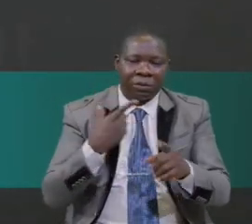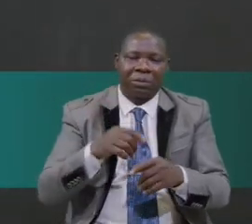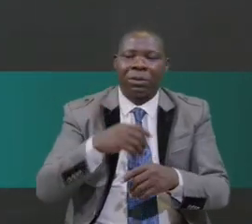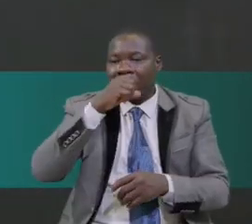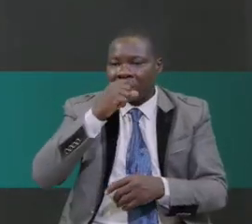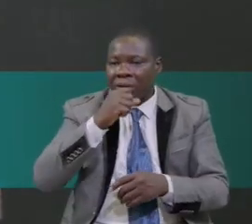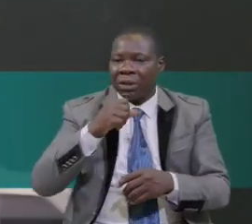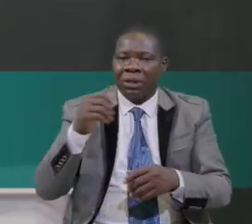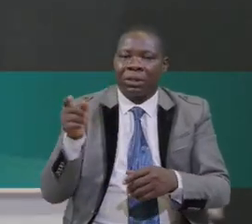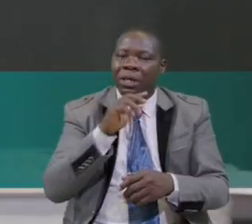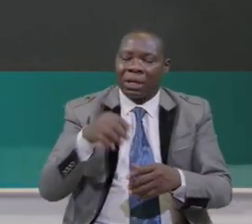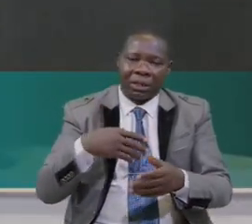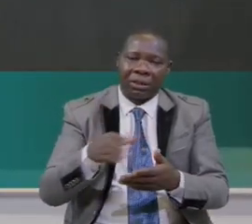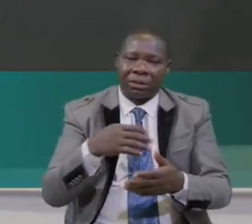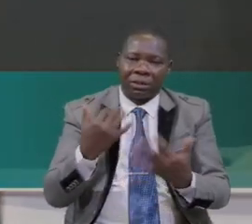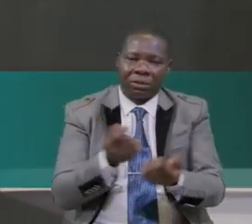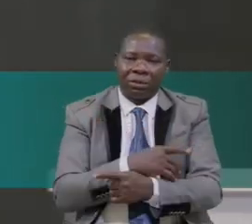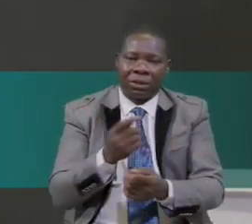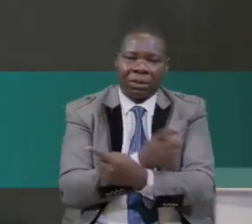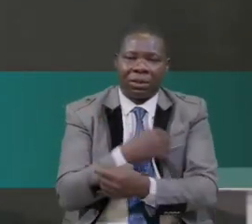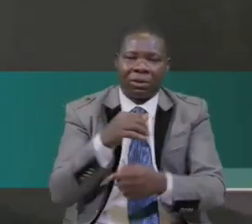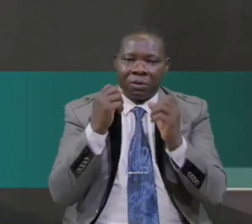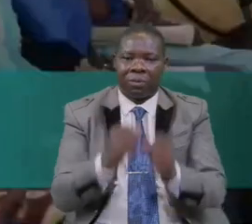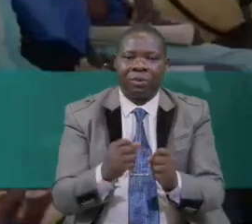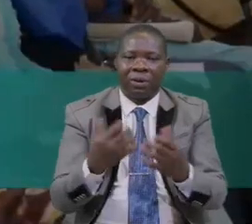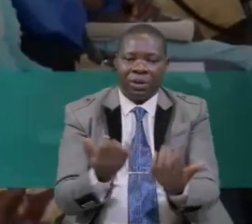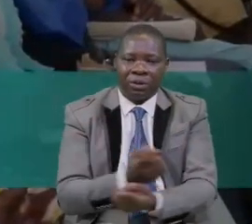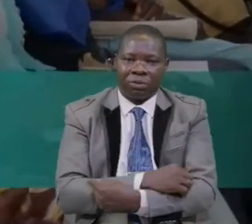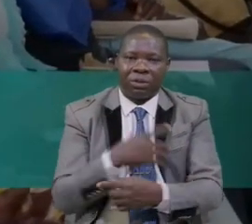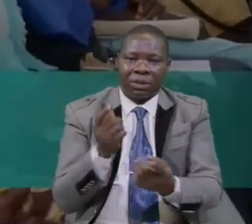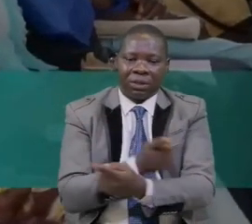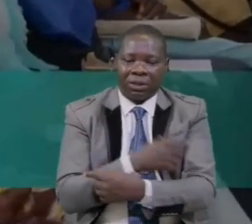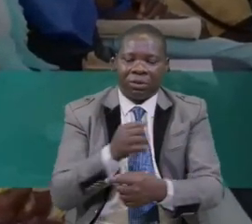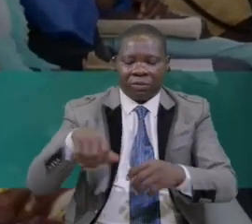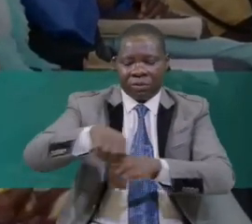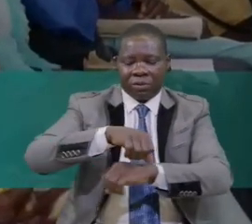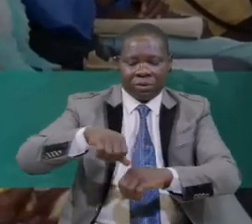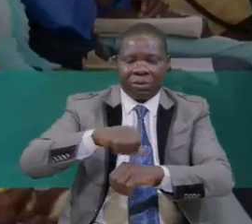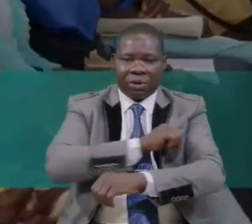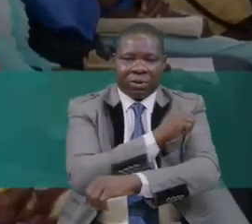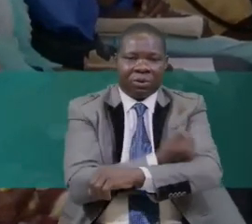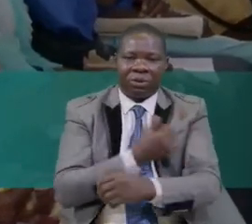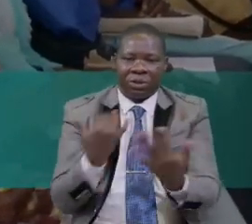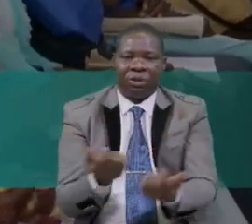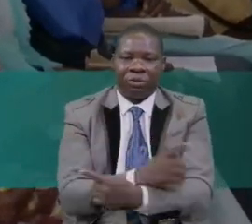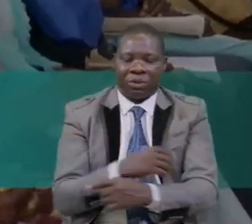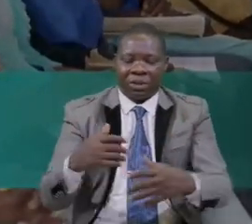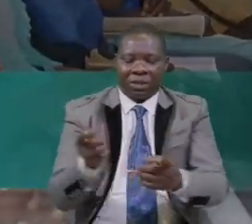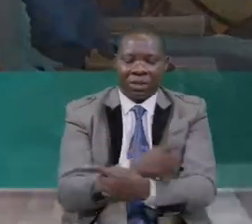J'ai dit, aujourd'hui, c'est jour de puissance. Aujourd'hui, jour d'autorité. Aujourd'hui, jour de guérison.